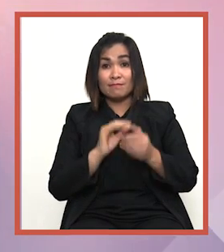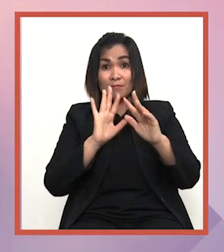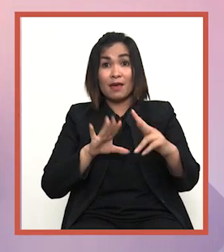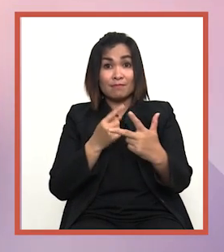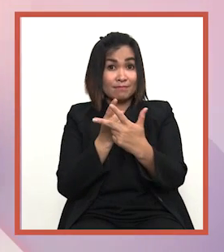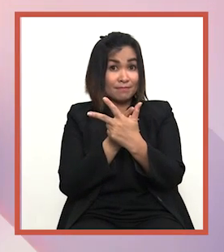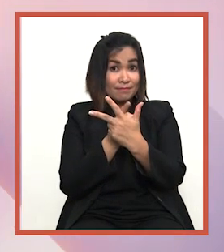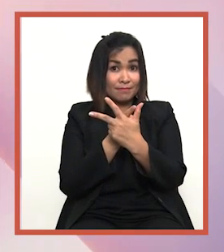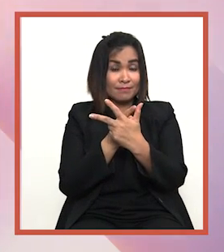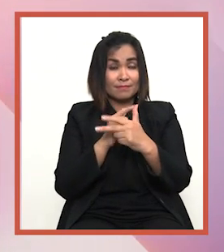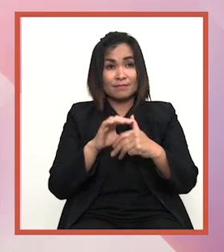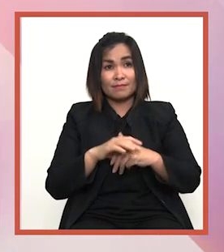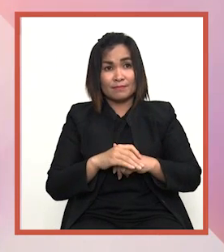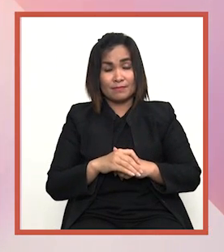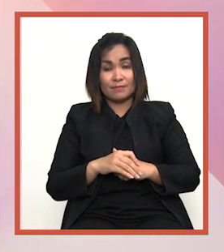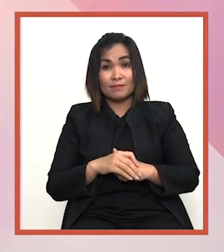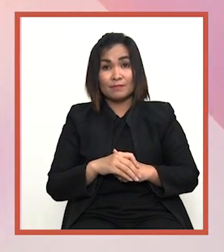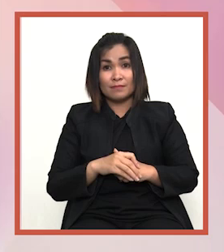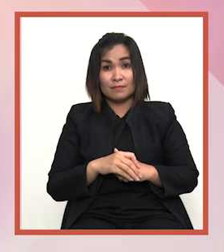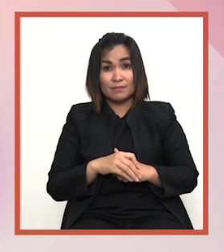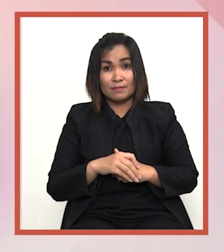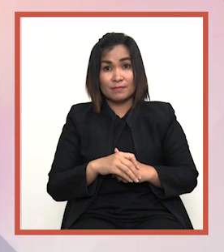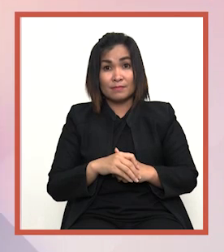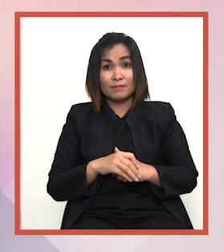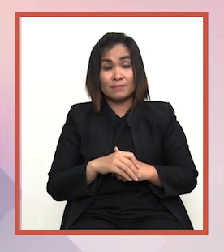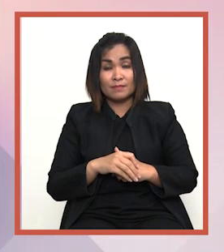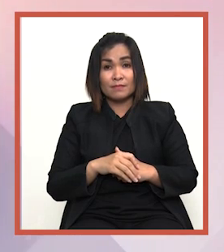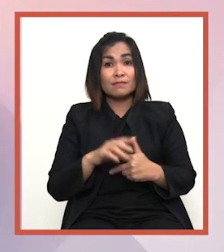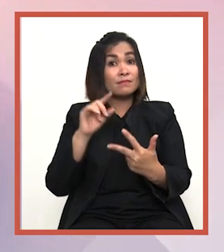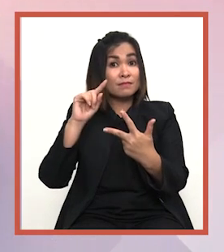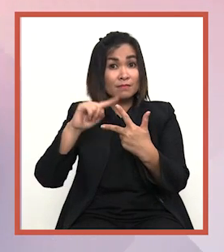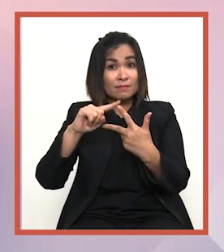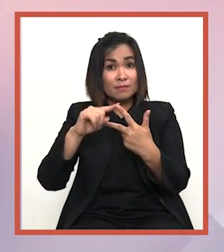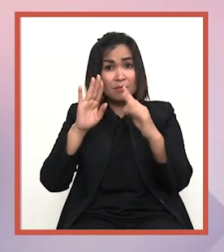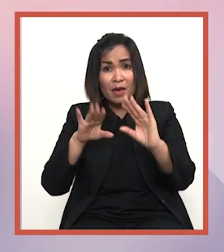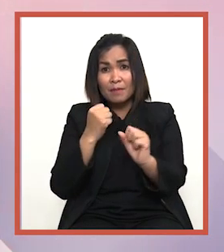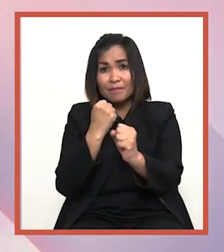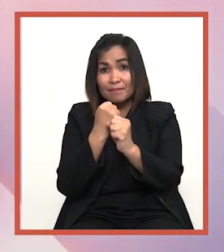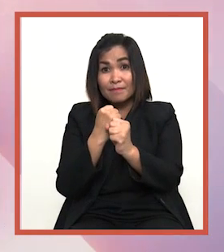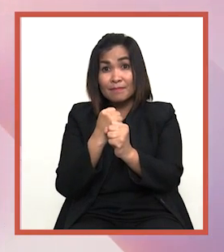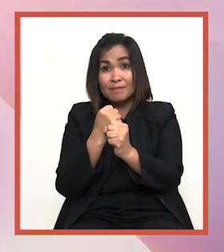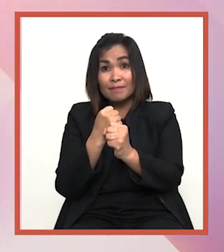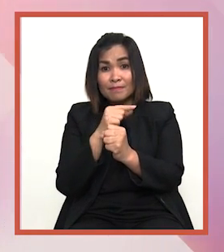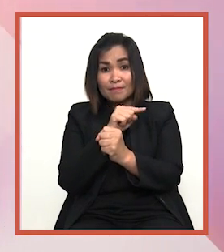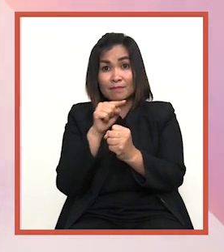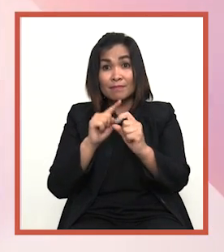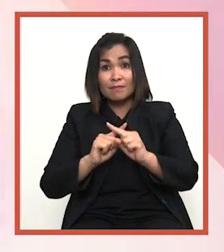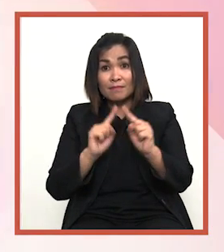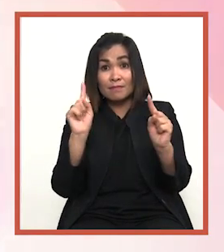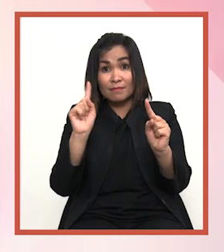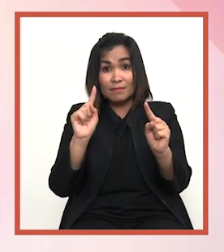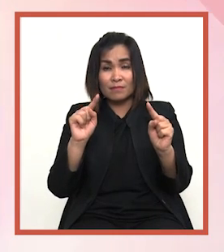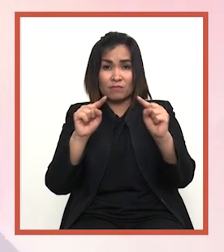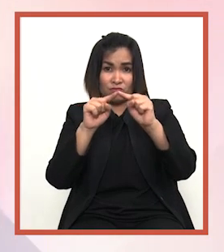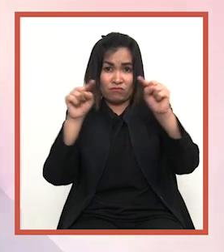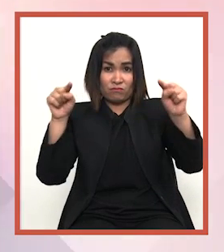รณ์สวิตช์4ทางแบบการทำงานครับนะลักษณะ